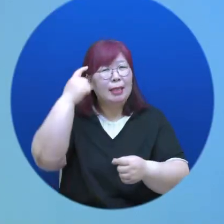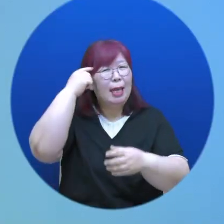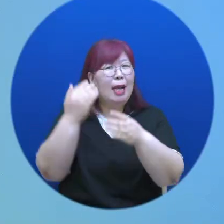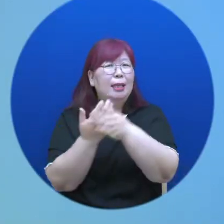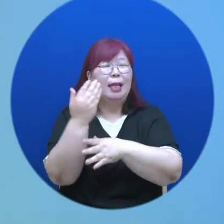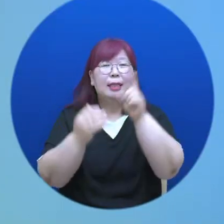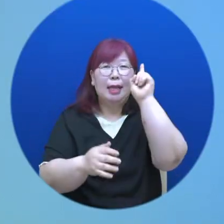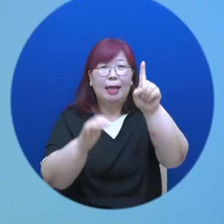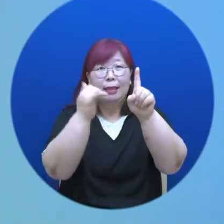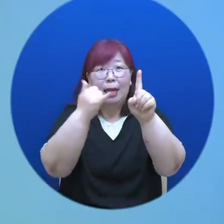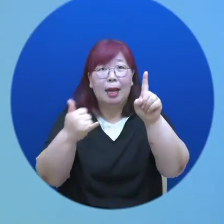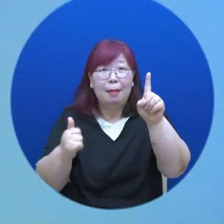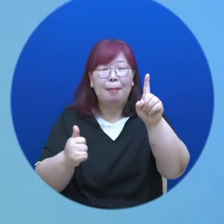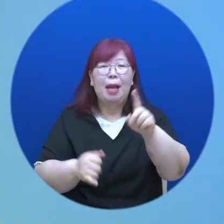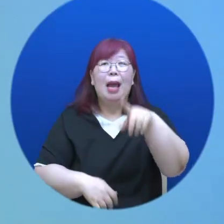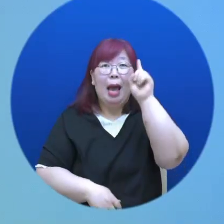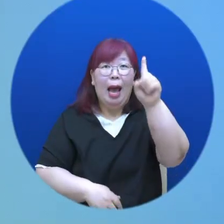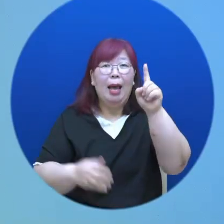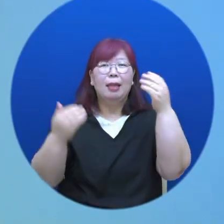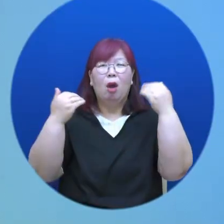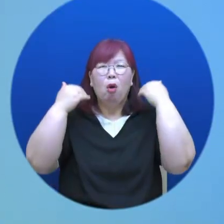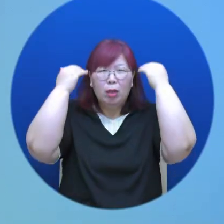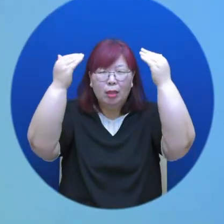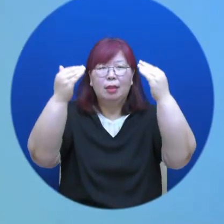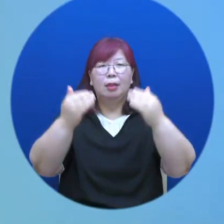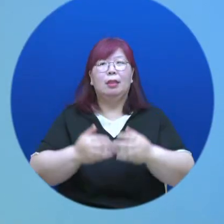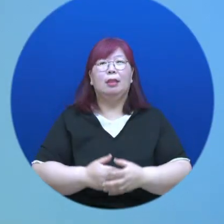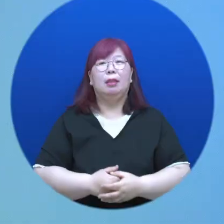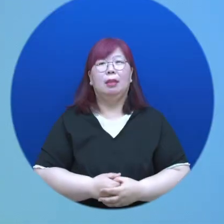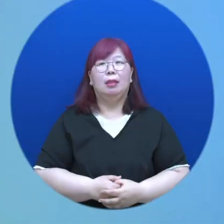한 사람, 한 어른.